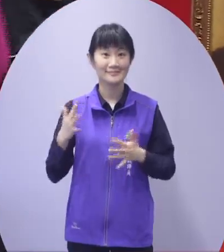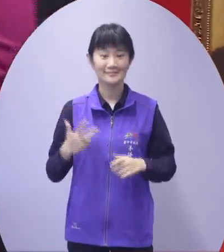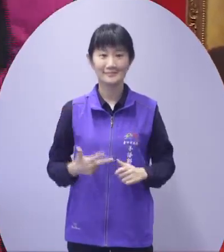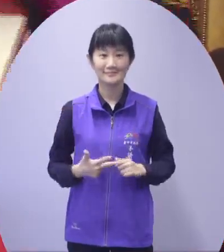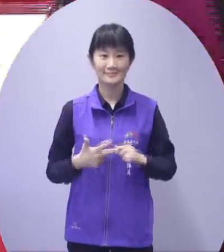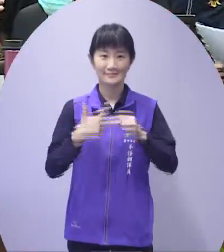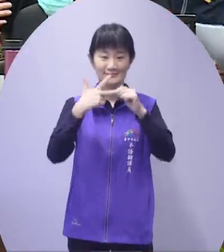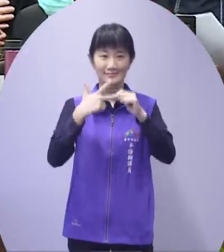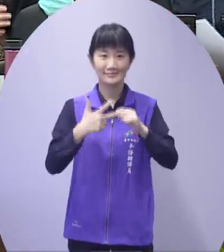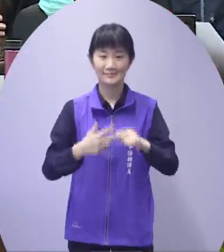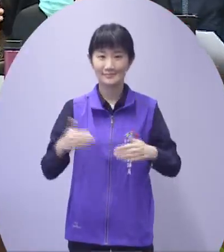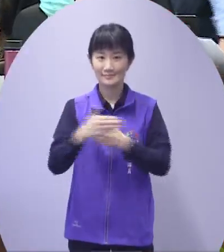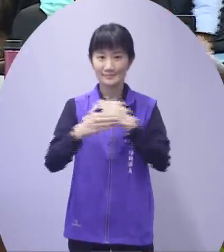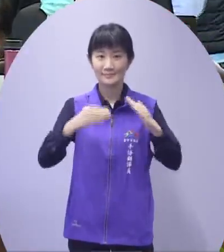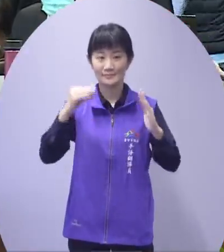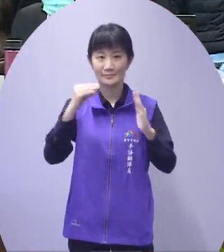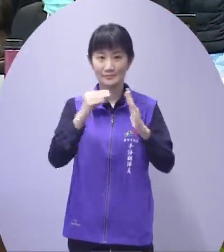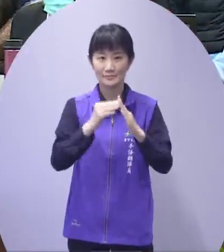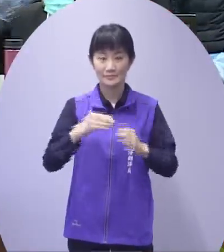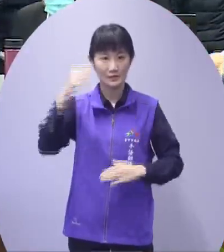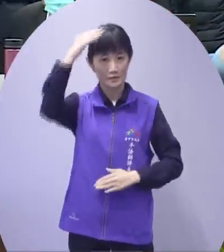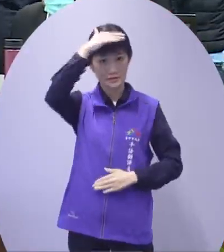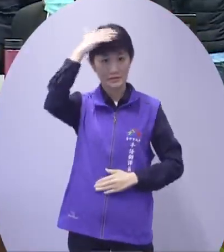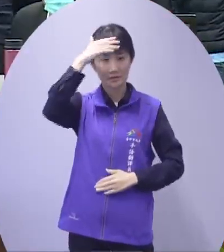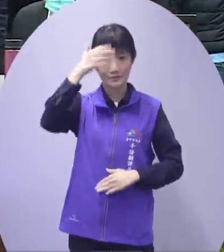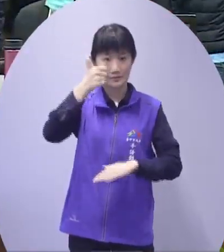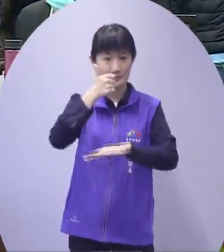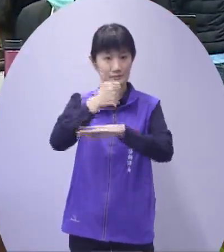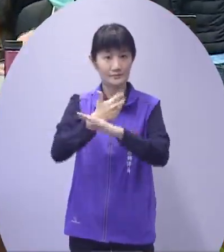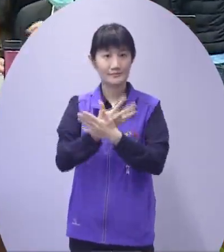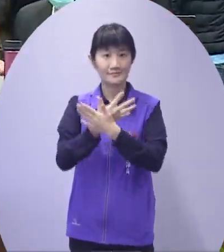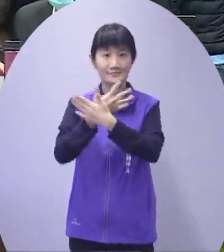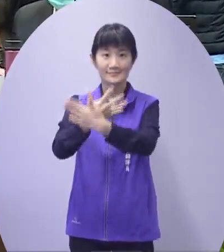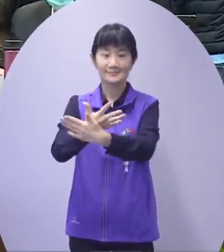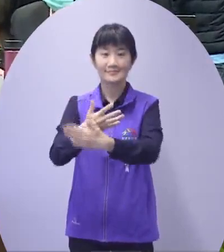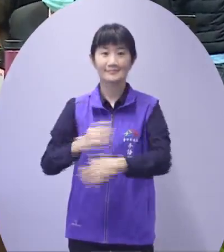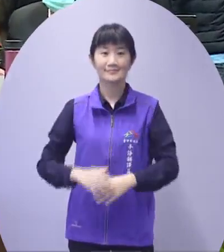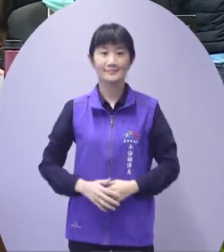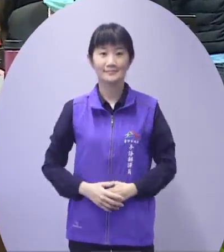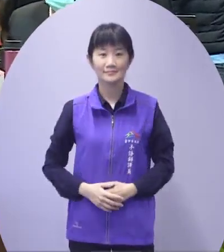第七位，交通局郑永发技师，请上台授奖。